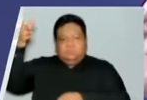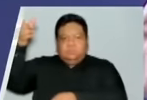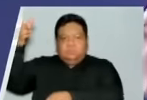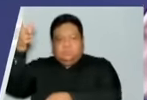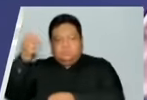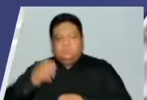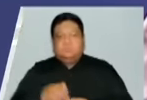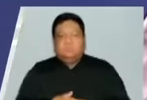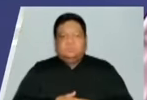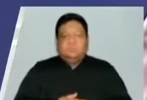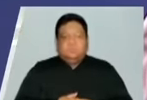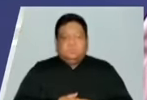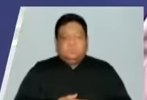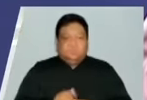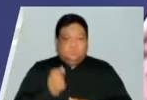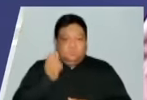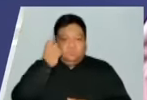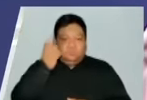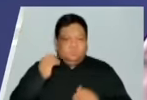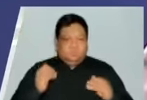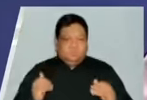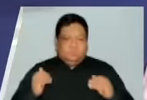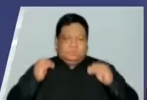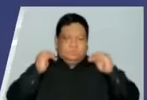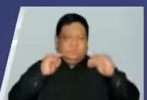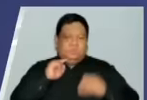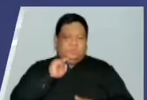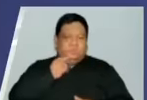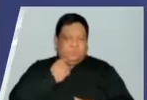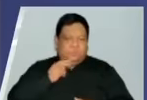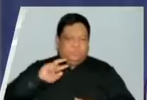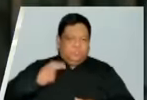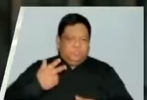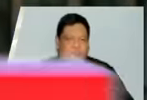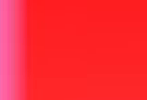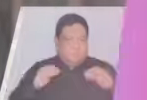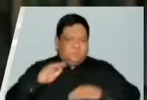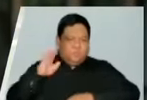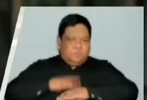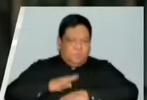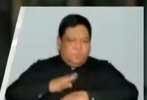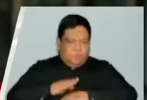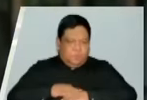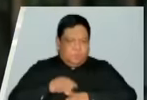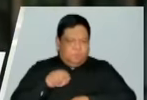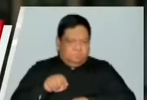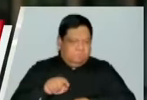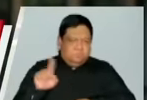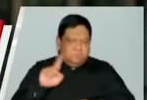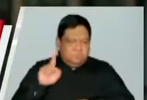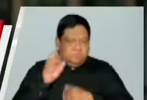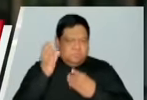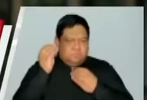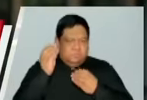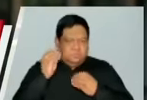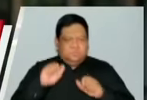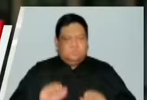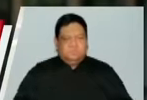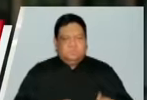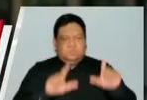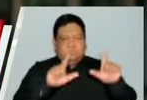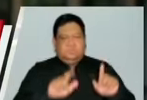sunog bago napula. Ang latest, alamin natin sa live na pagtutok ni Ian Cruz. Ian.